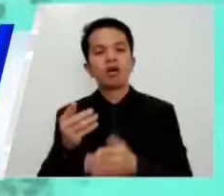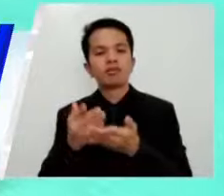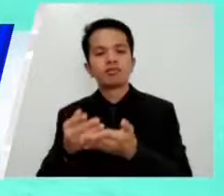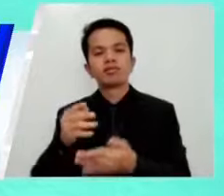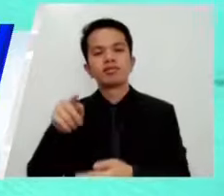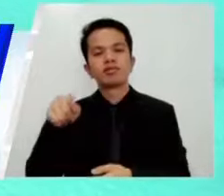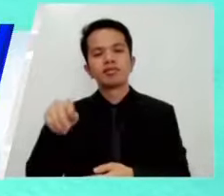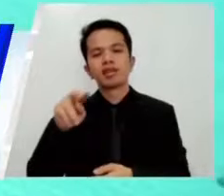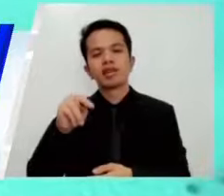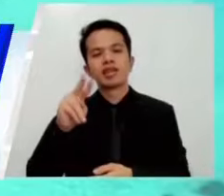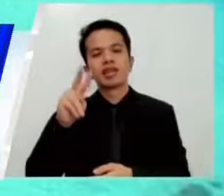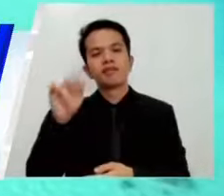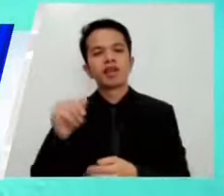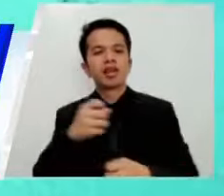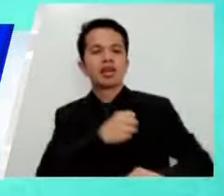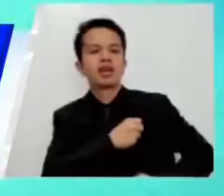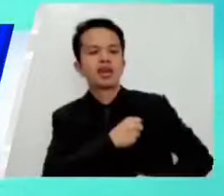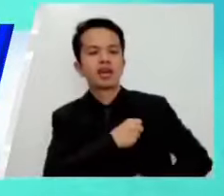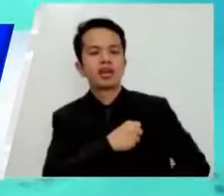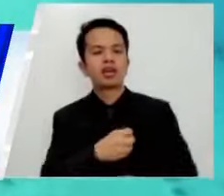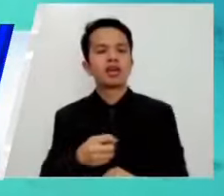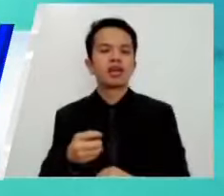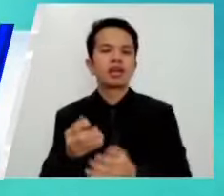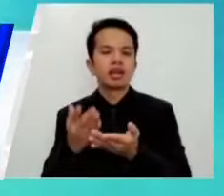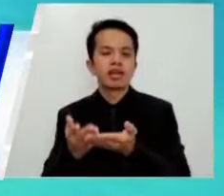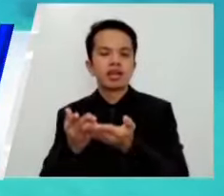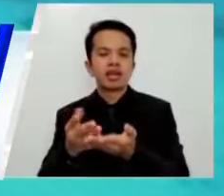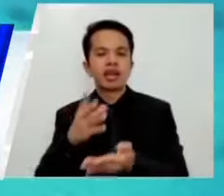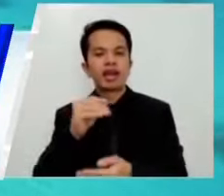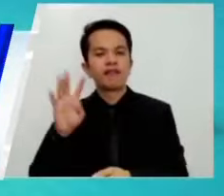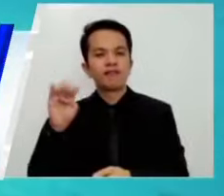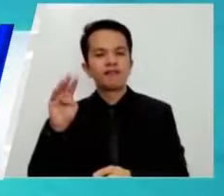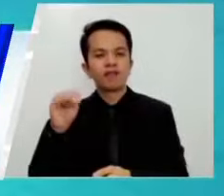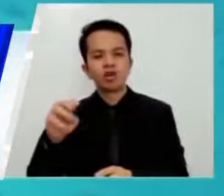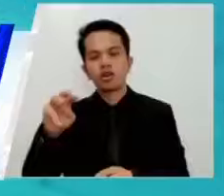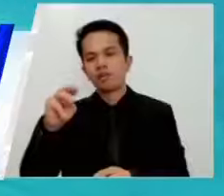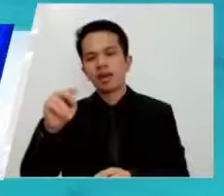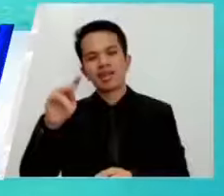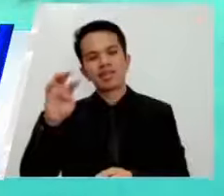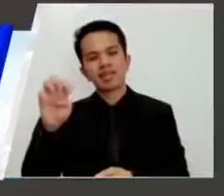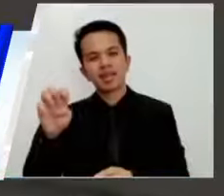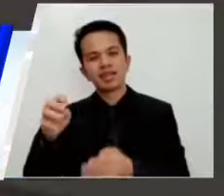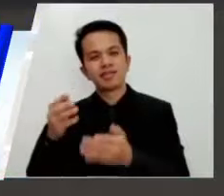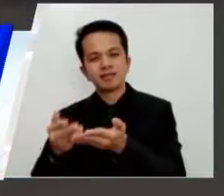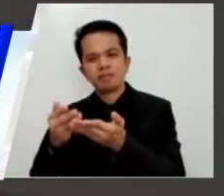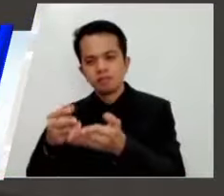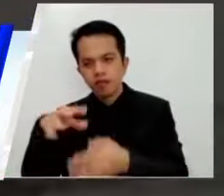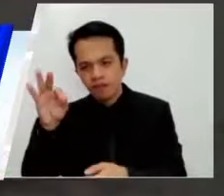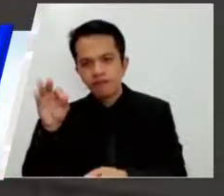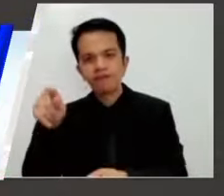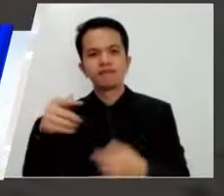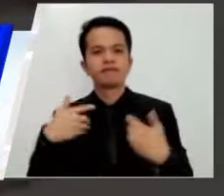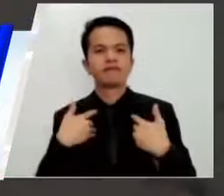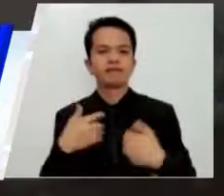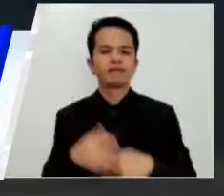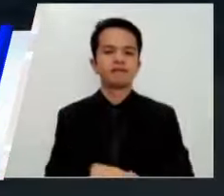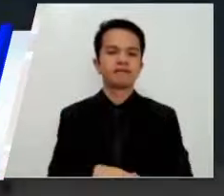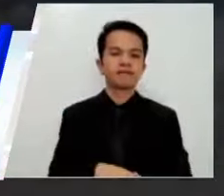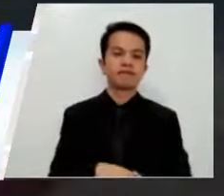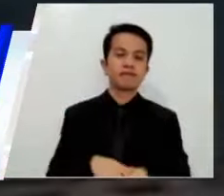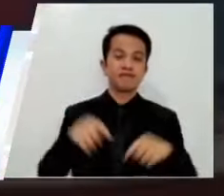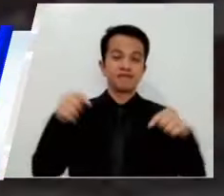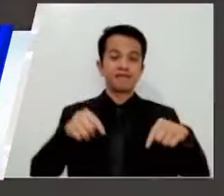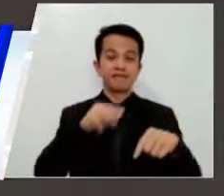isang China Coast Guard vessel at 14 na maritime militia ang namataan. Itong Lunes, isang